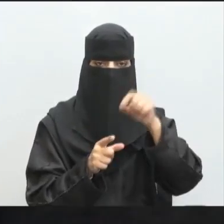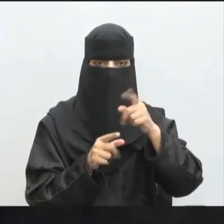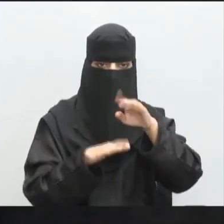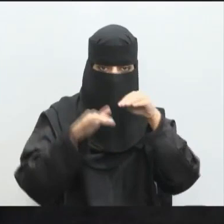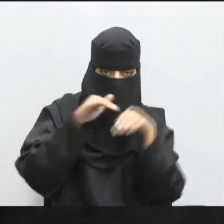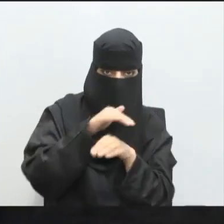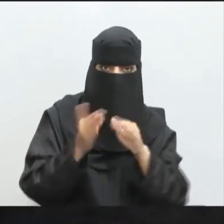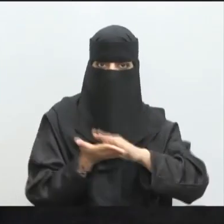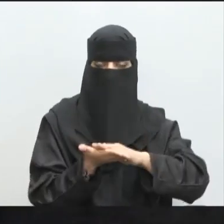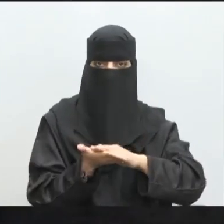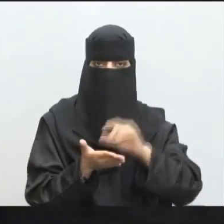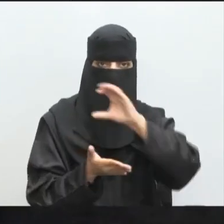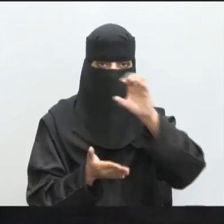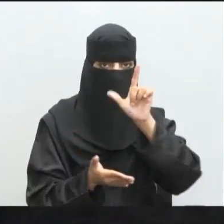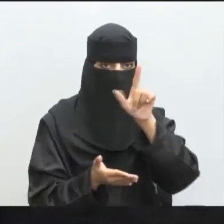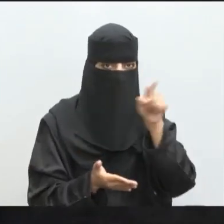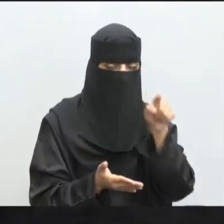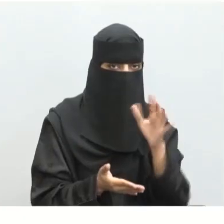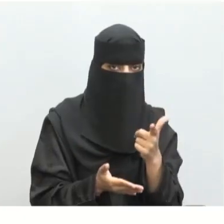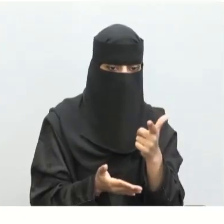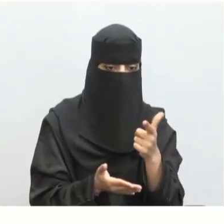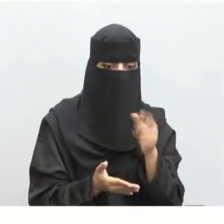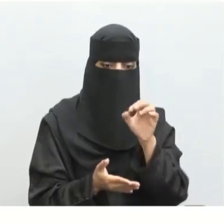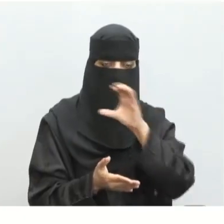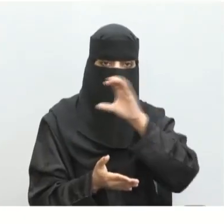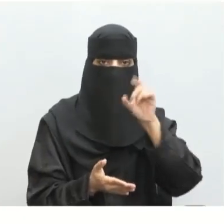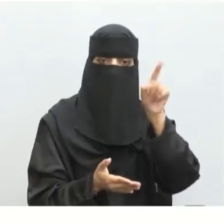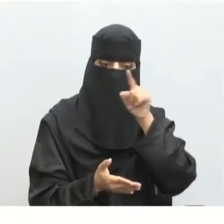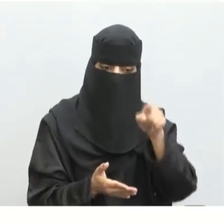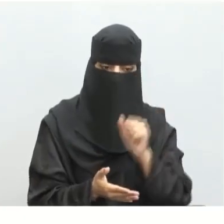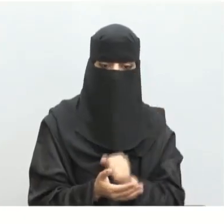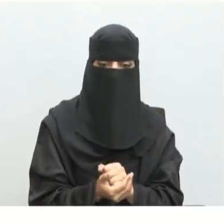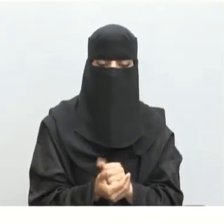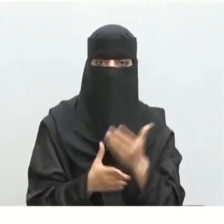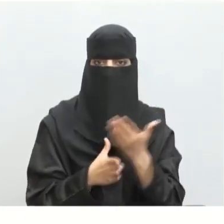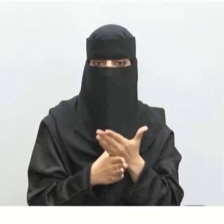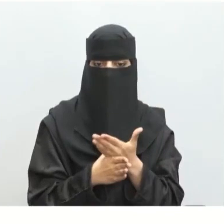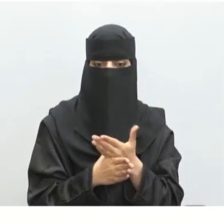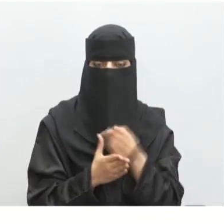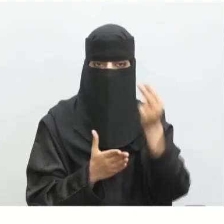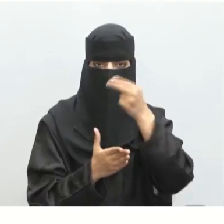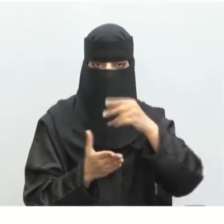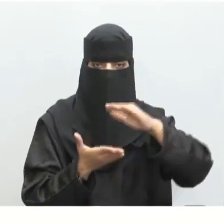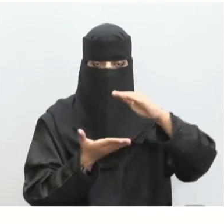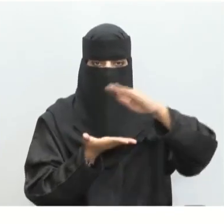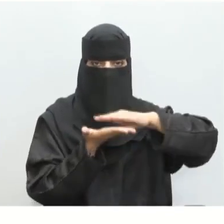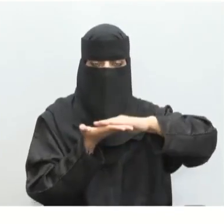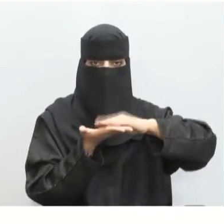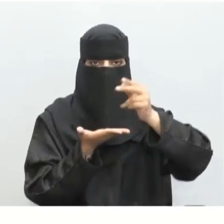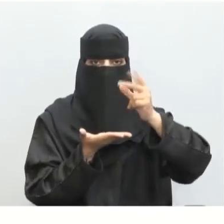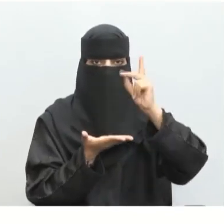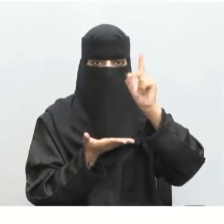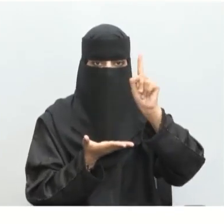صحيحه ام خاطئه احسنتم العباره خاطئه لان الخريطه الطبوغرافيه تقوم